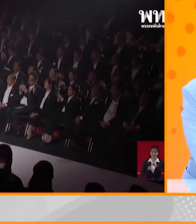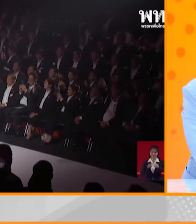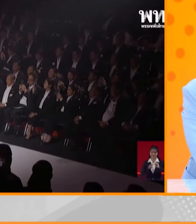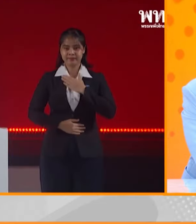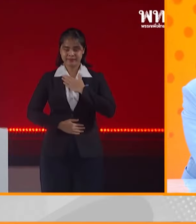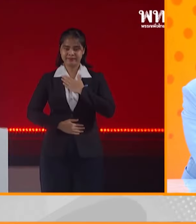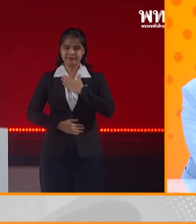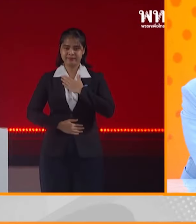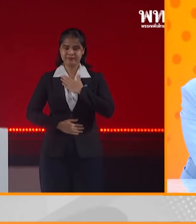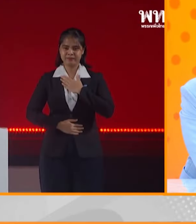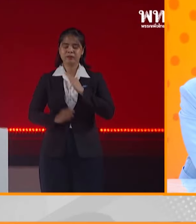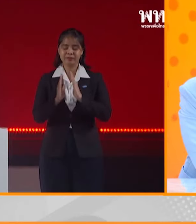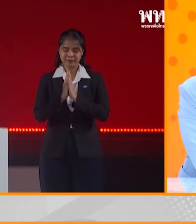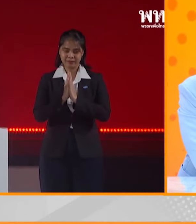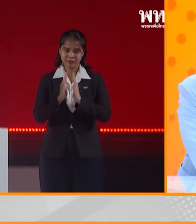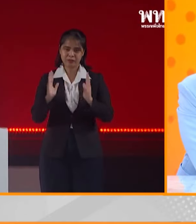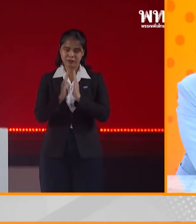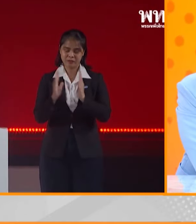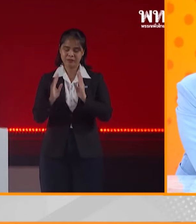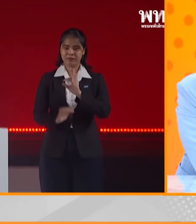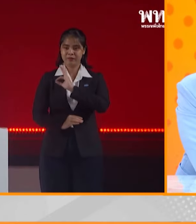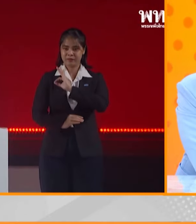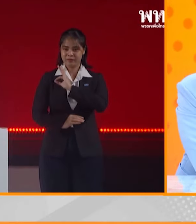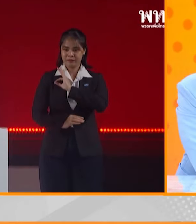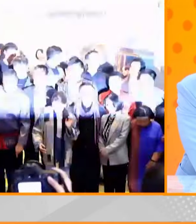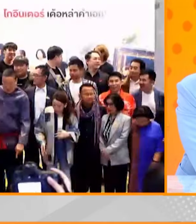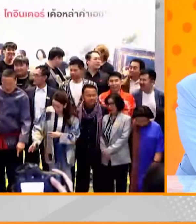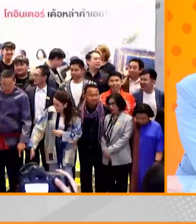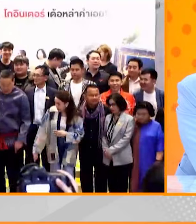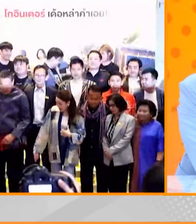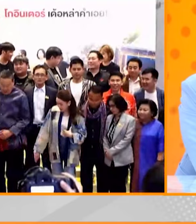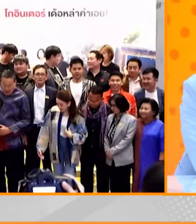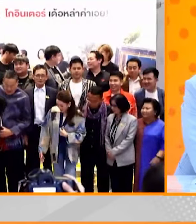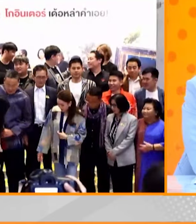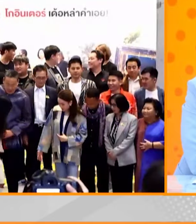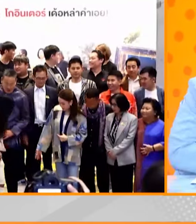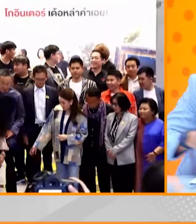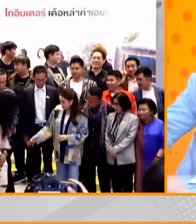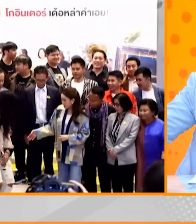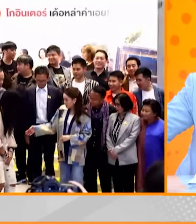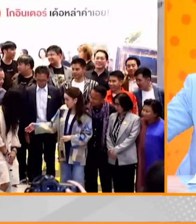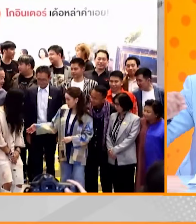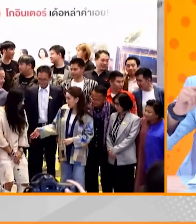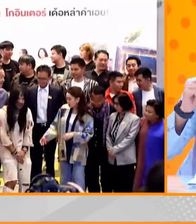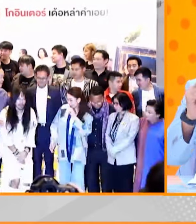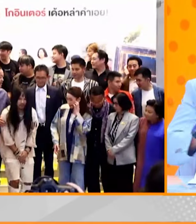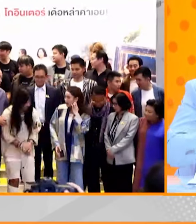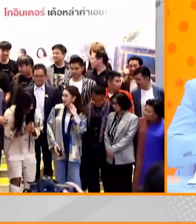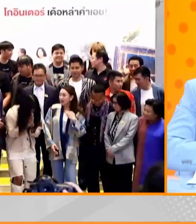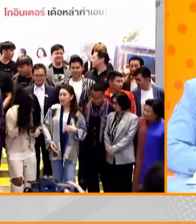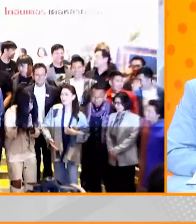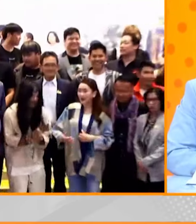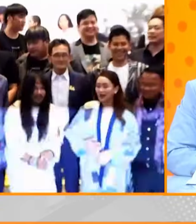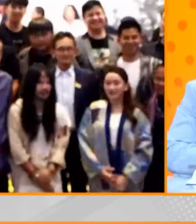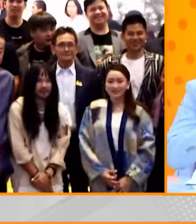ห็นไงต้องเตเขาพูดไปก็คือพูดในลักษณะแบบว่าอยากไม่ใช่มาถ่ายแต่รูปนะขอให้สนับสนุนจริงๆ ซอฟต์พาวเ